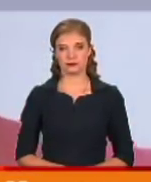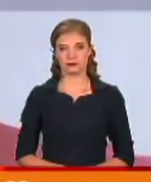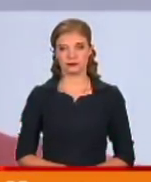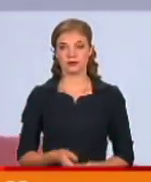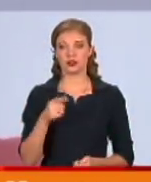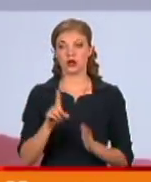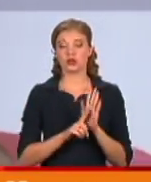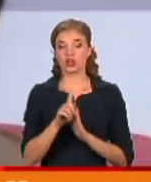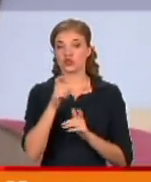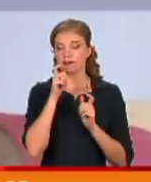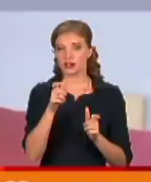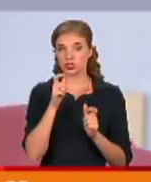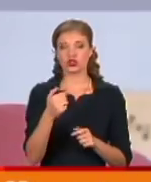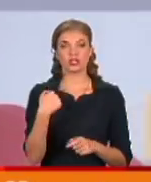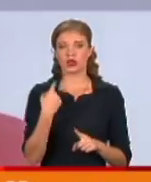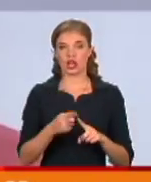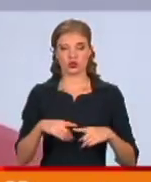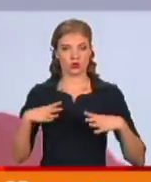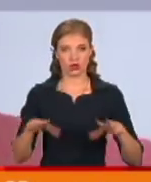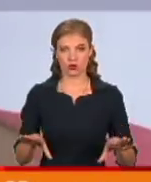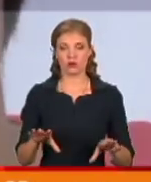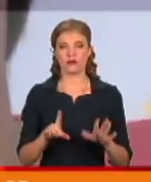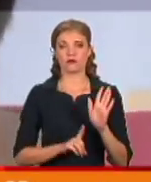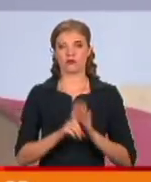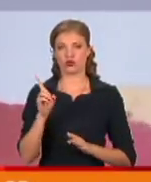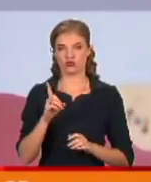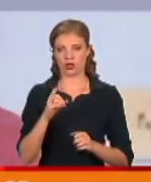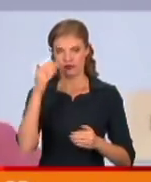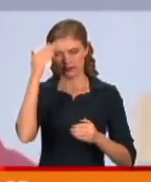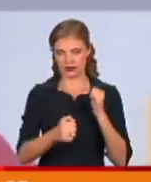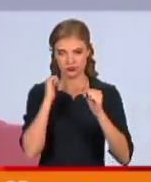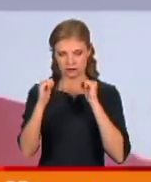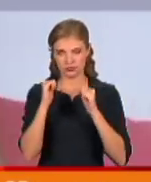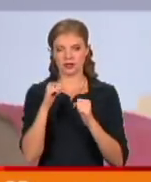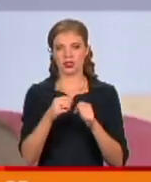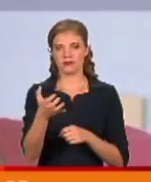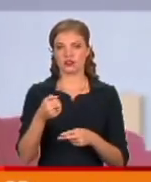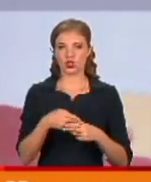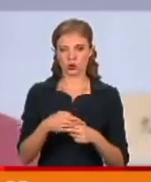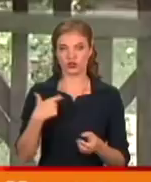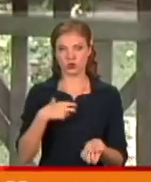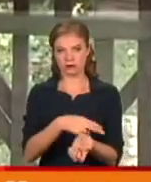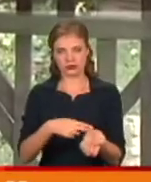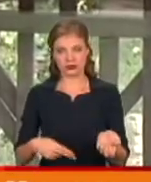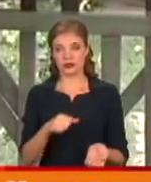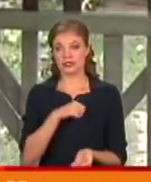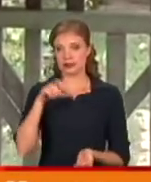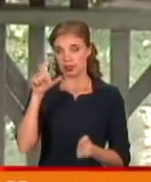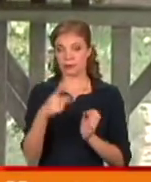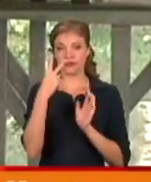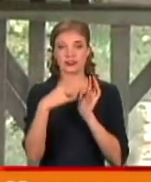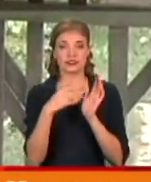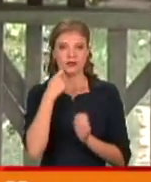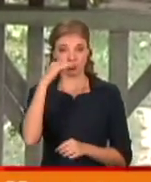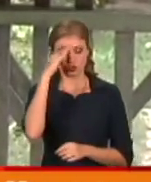питають. Чому почав кричати? Я цього не робив, почав стукати кулаками об стінку, хвататися за ножі, різати собі вени. Сам